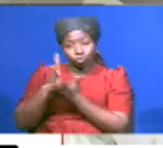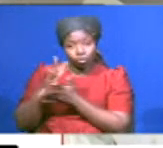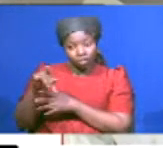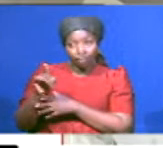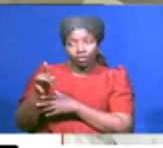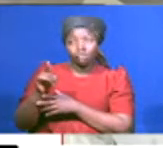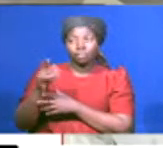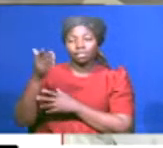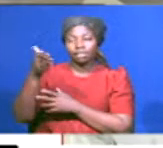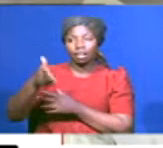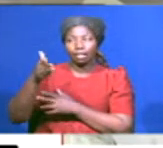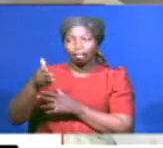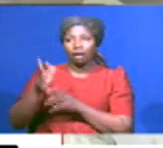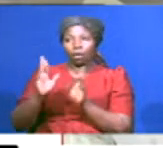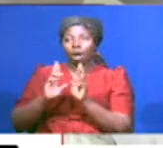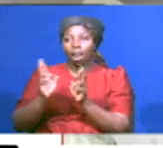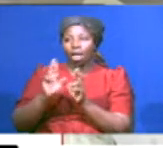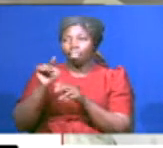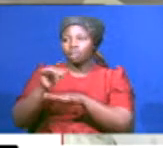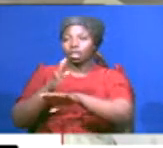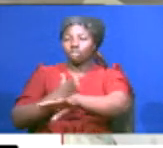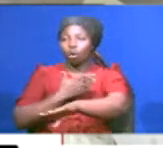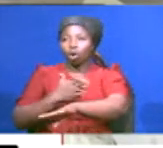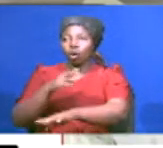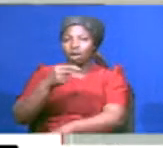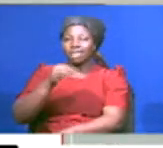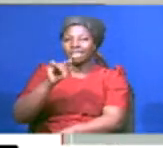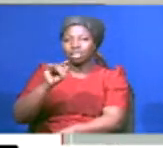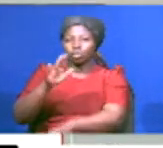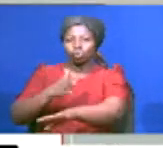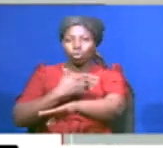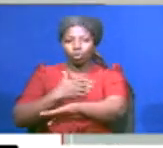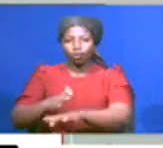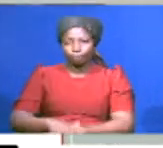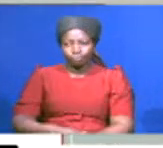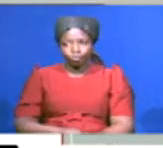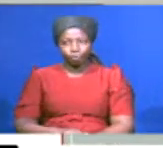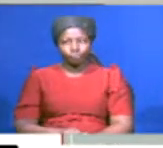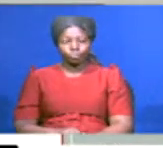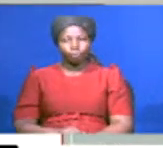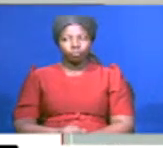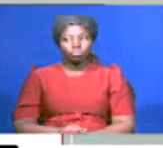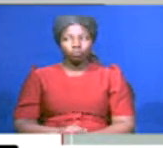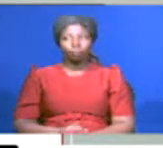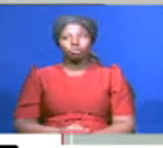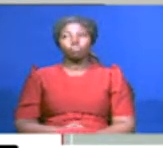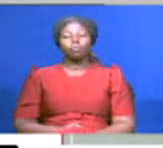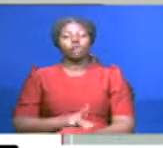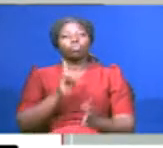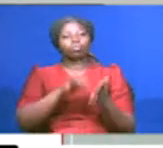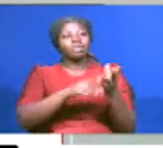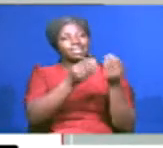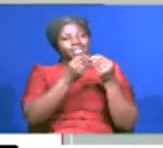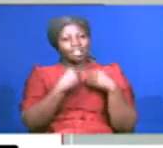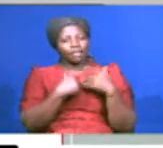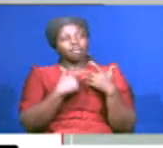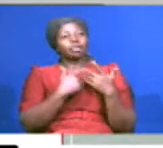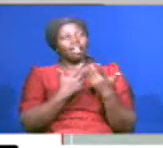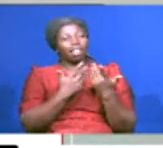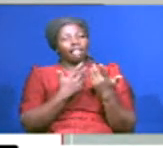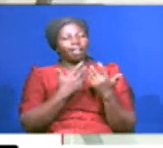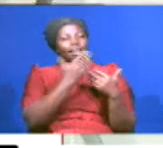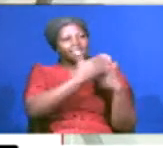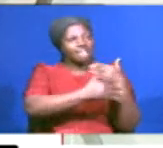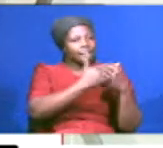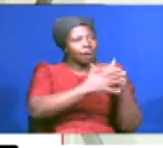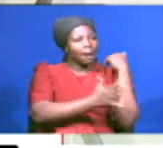song. It's a hit song. It's a hit song already, yeah. So which one will you give us first? Jirani Wacha Ubaya or Wakesho?